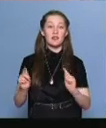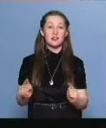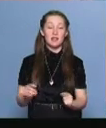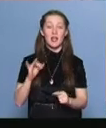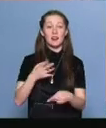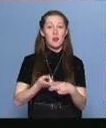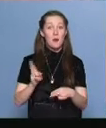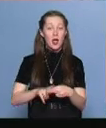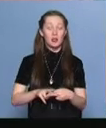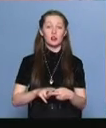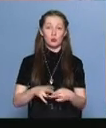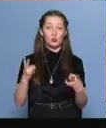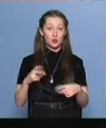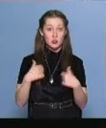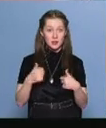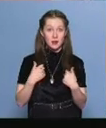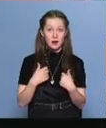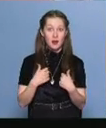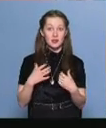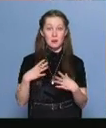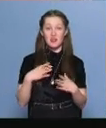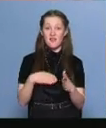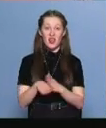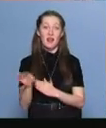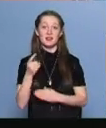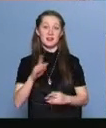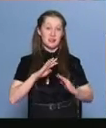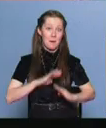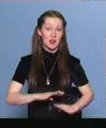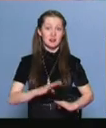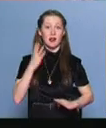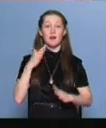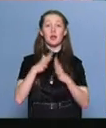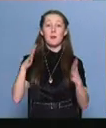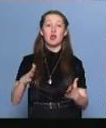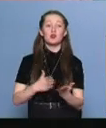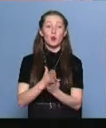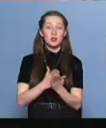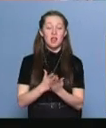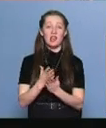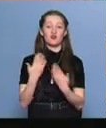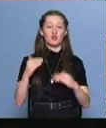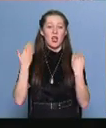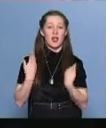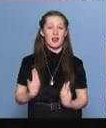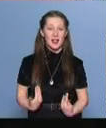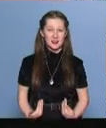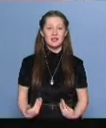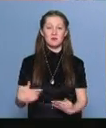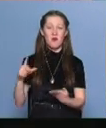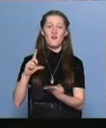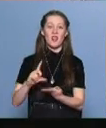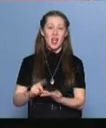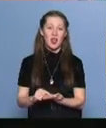поэтому надо стараться как-то выходить, тем более еще, когда большой стаж, происходит выгорание организма, конечно.